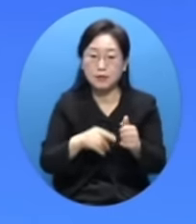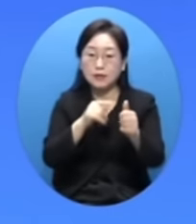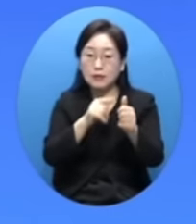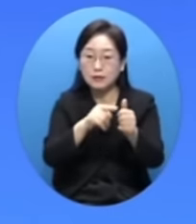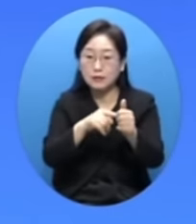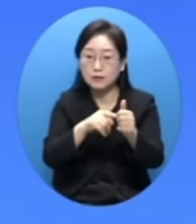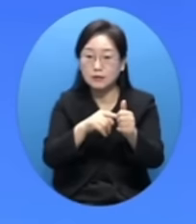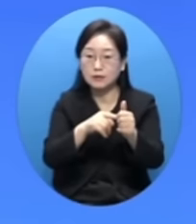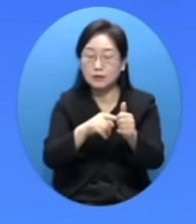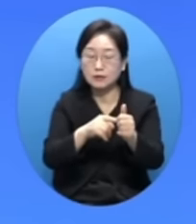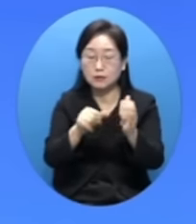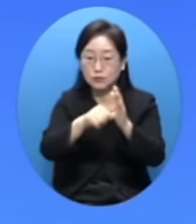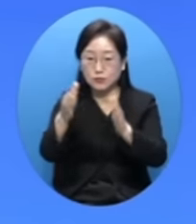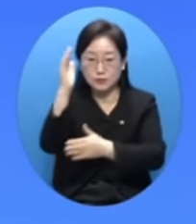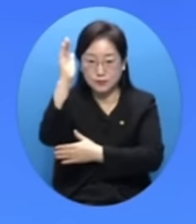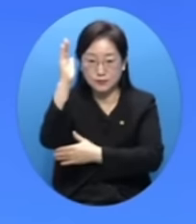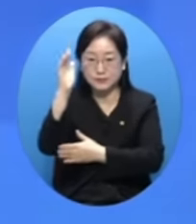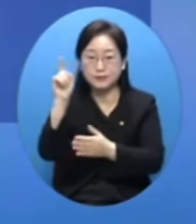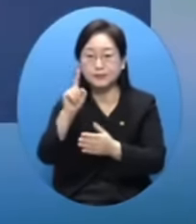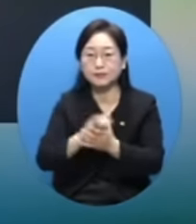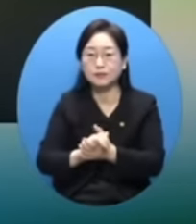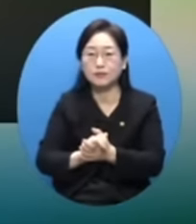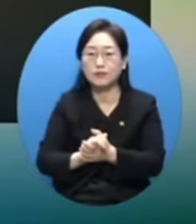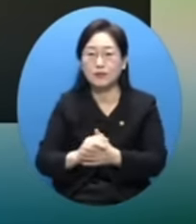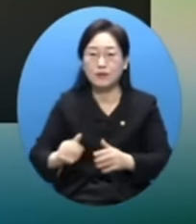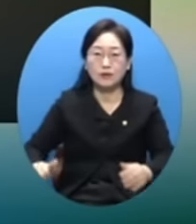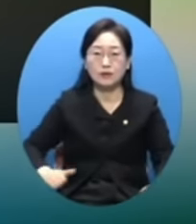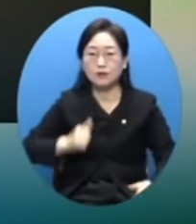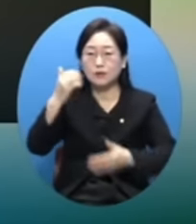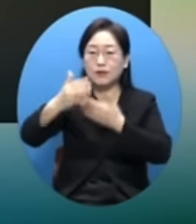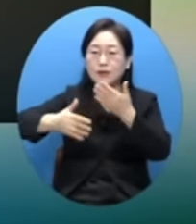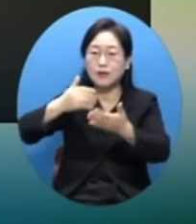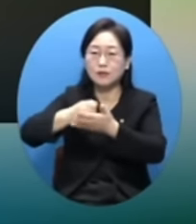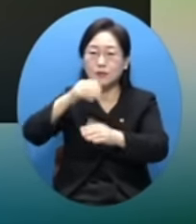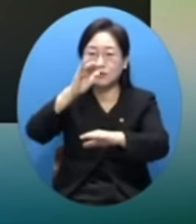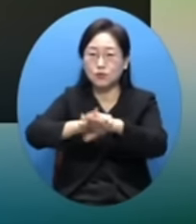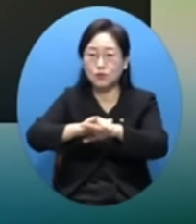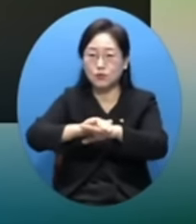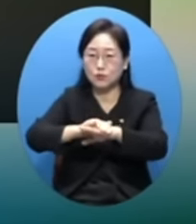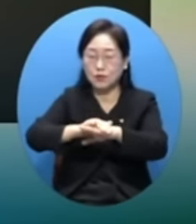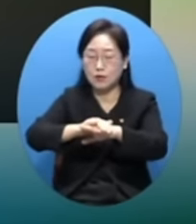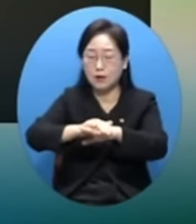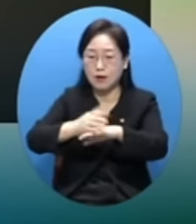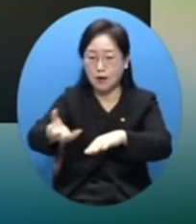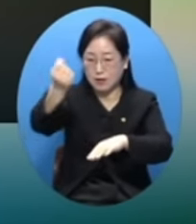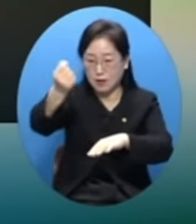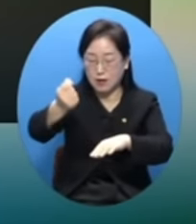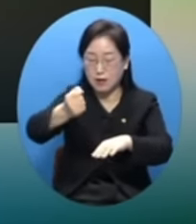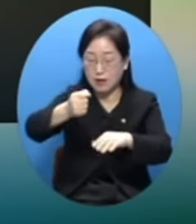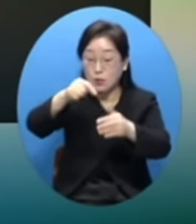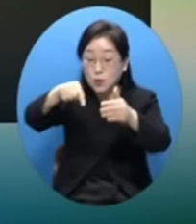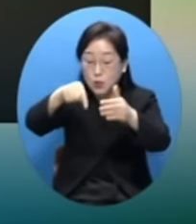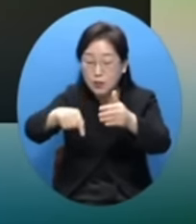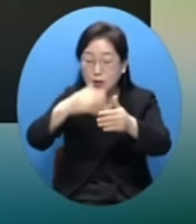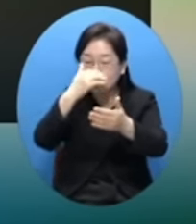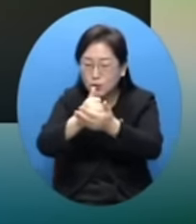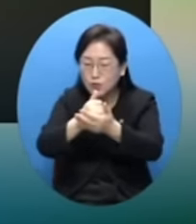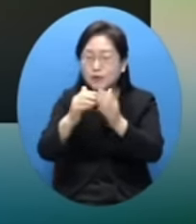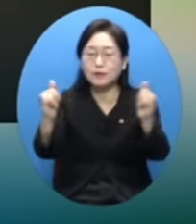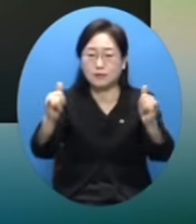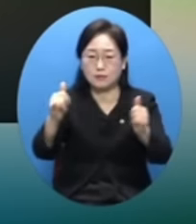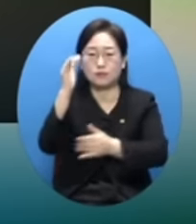하신 유명한 설교가 있습니다 진노하시는 하나님의 손 안에든 죄인이라고 하는 설교입니다